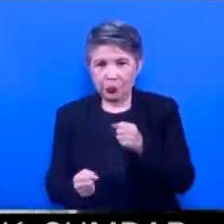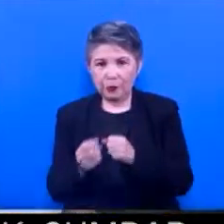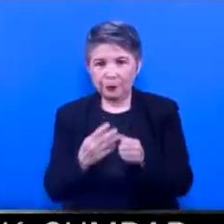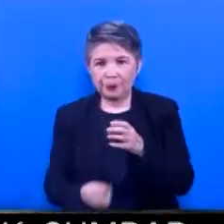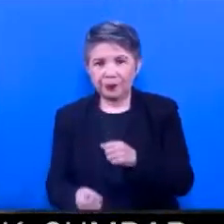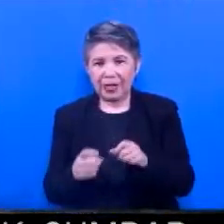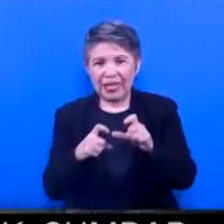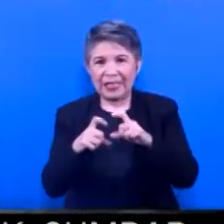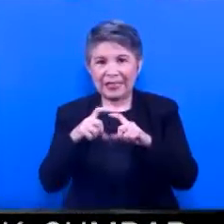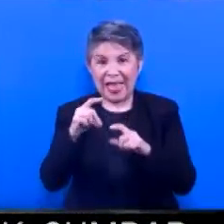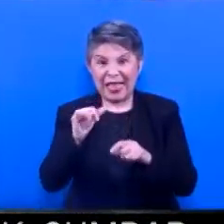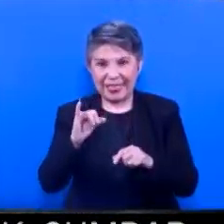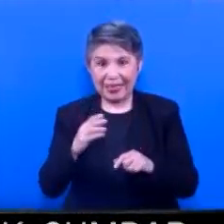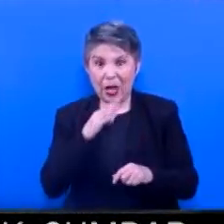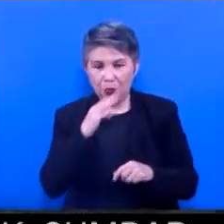Asik juga ya, Pak ya?